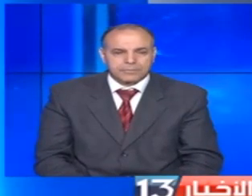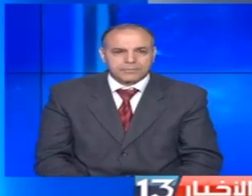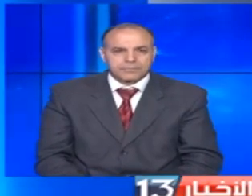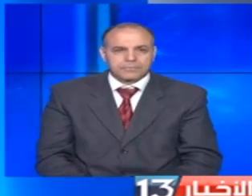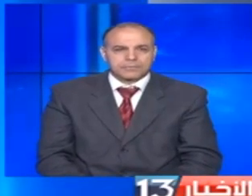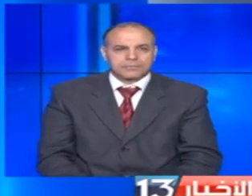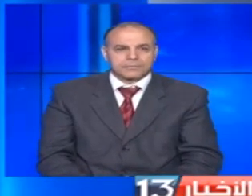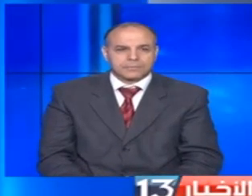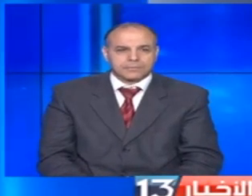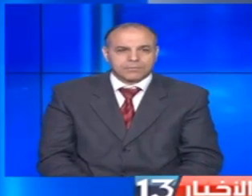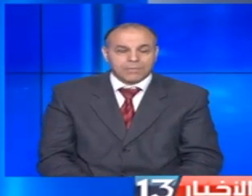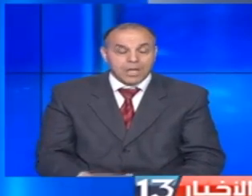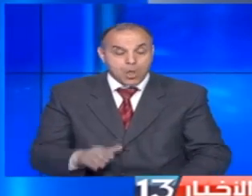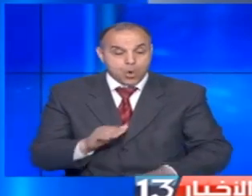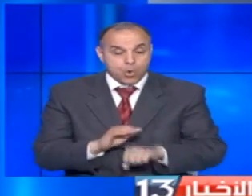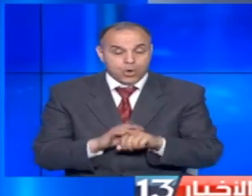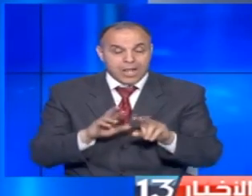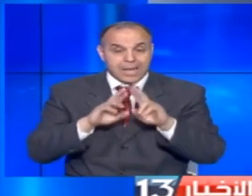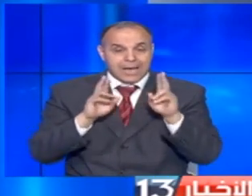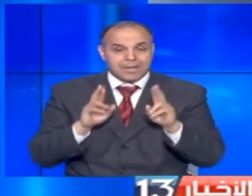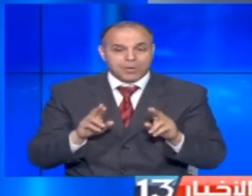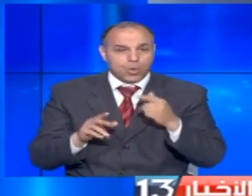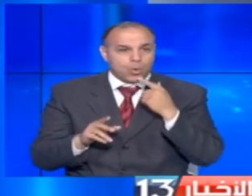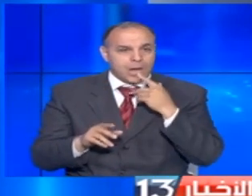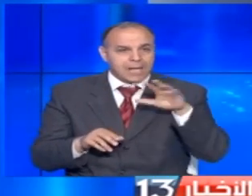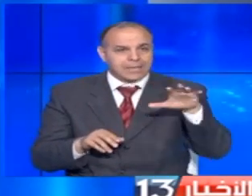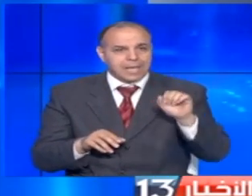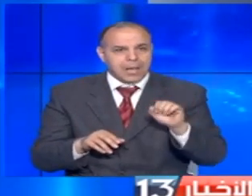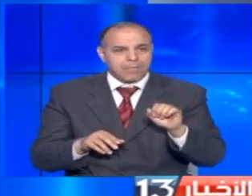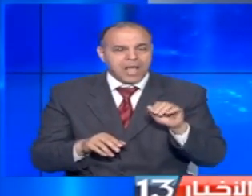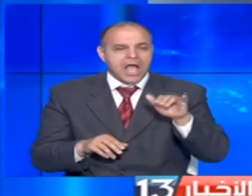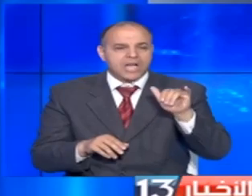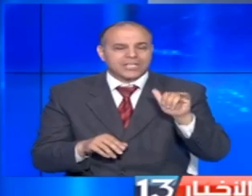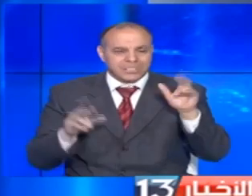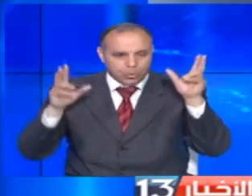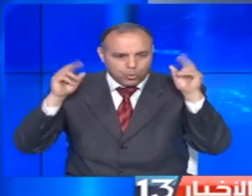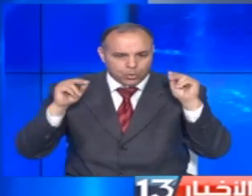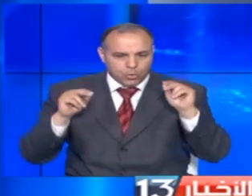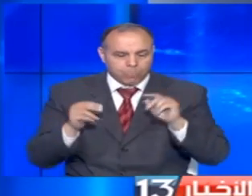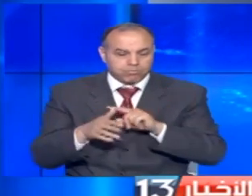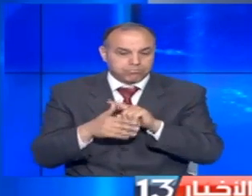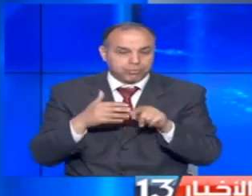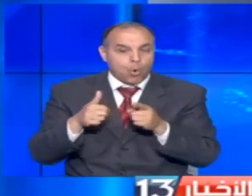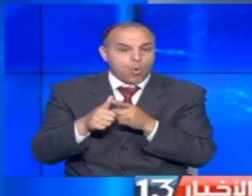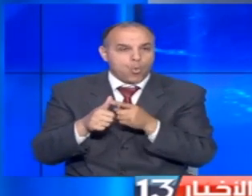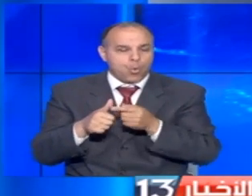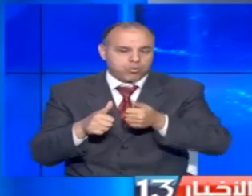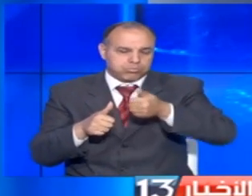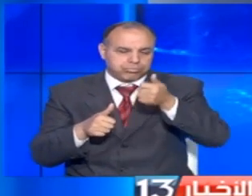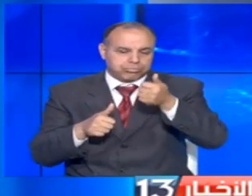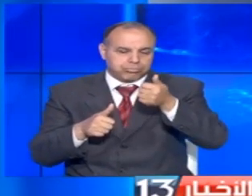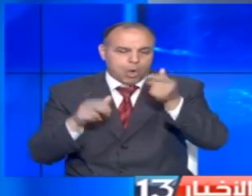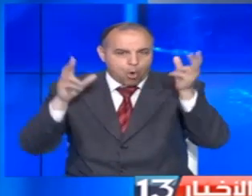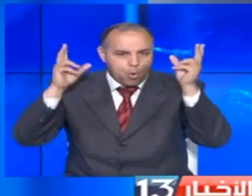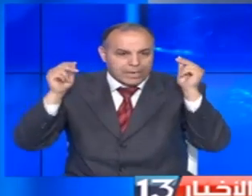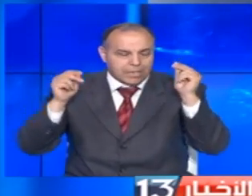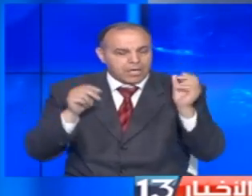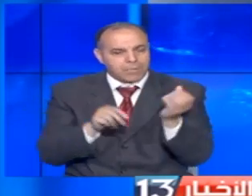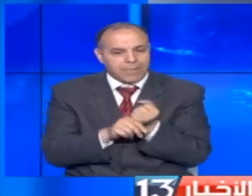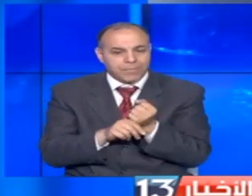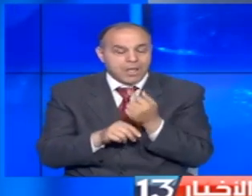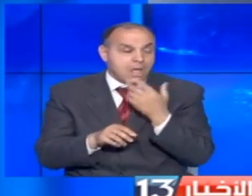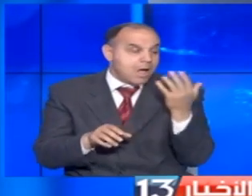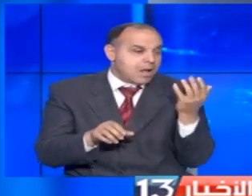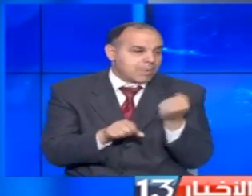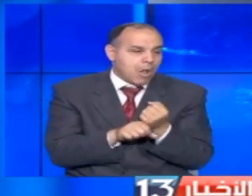لاحق في كره القدم العالميه دعم اياكس مستردام موقعه في صداره الدرجه الاولى الهولنديه فيما